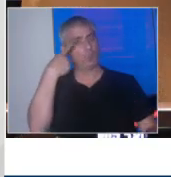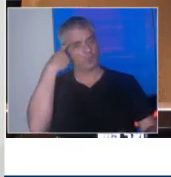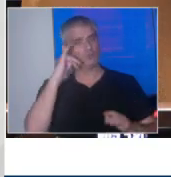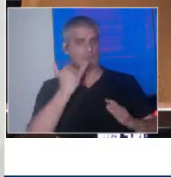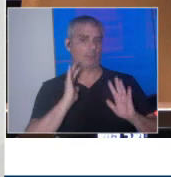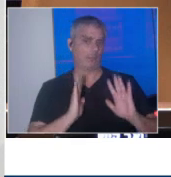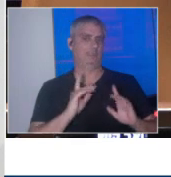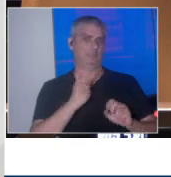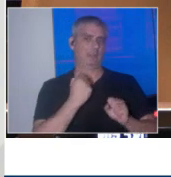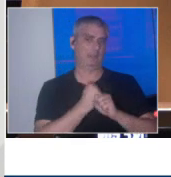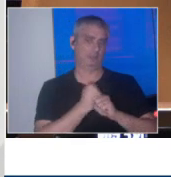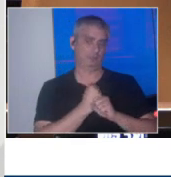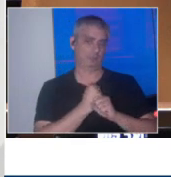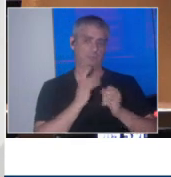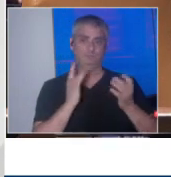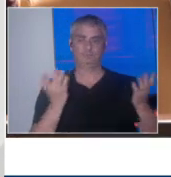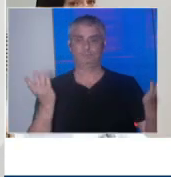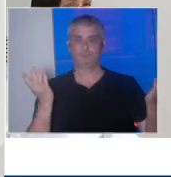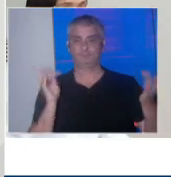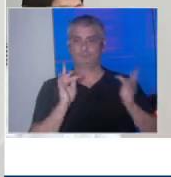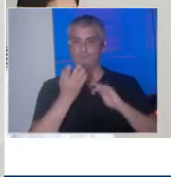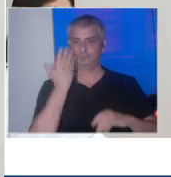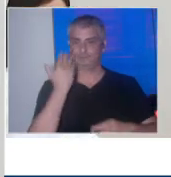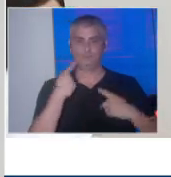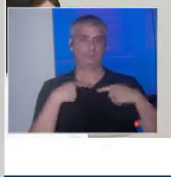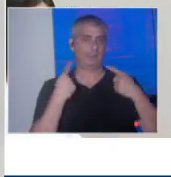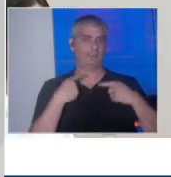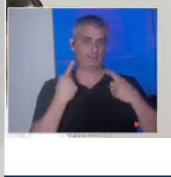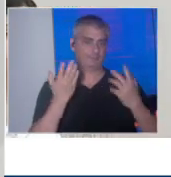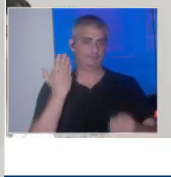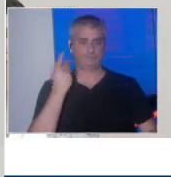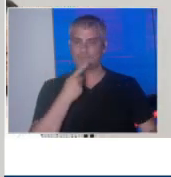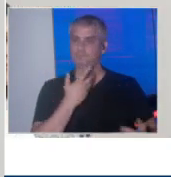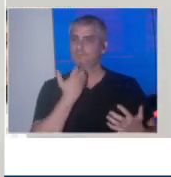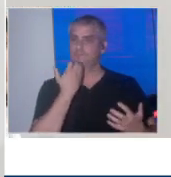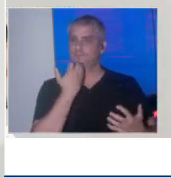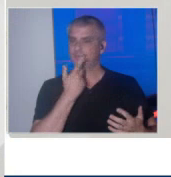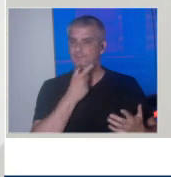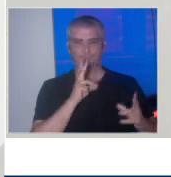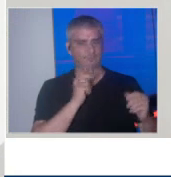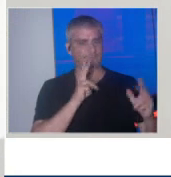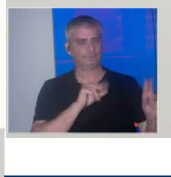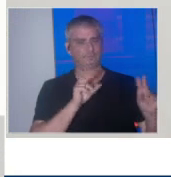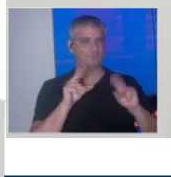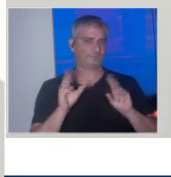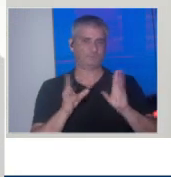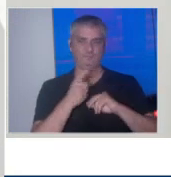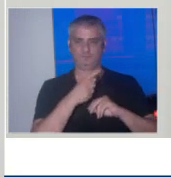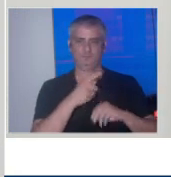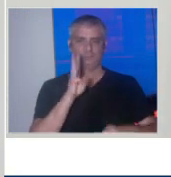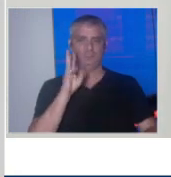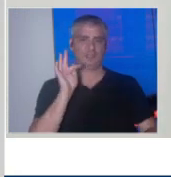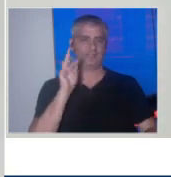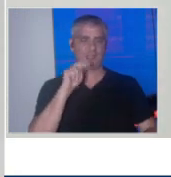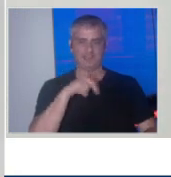ככה, בניגוד ל... אתם יודעים, לפני כמה ימים היה סיפור דומה עם שטרן